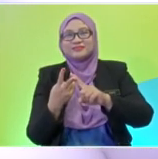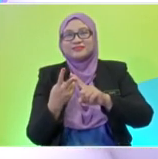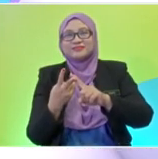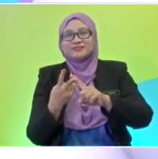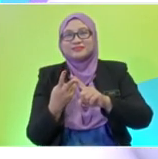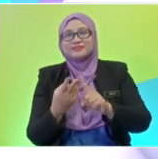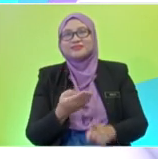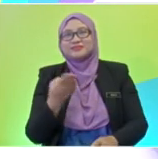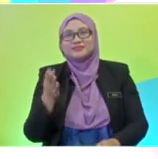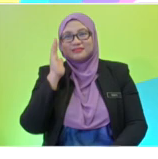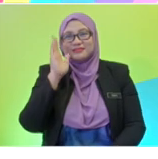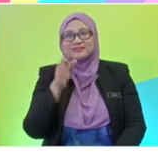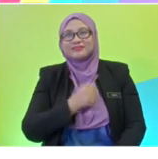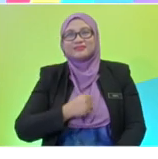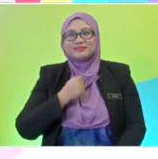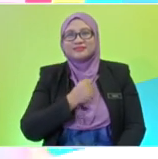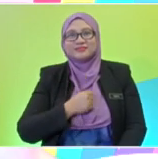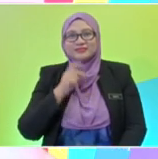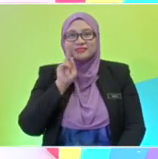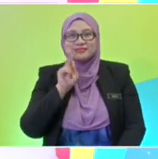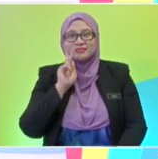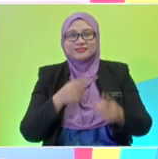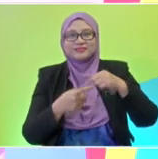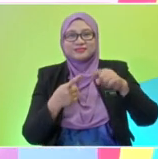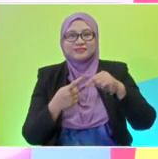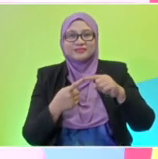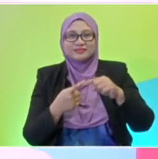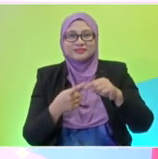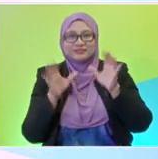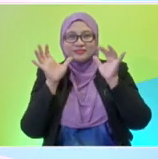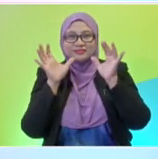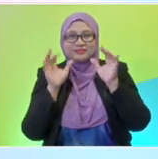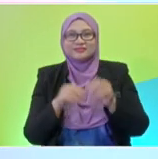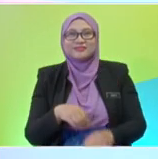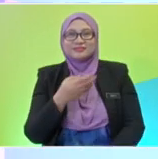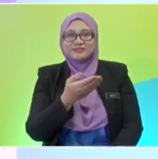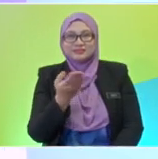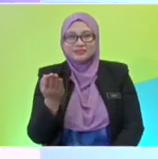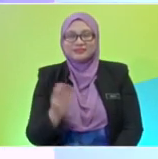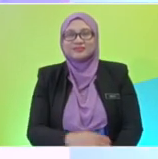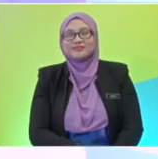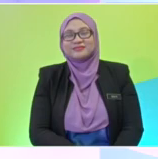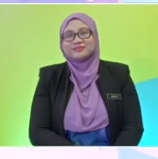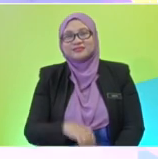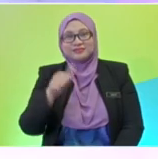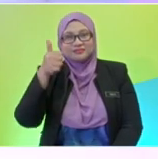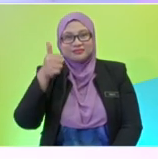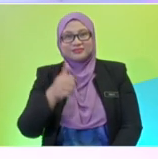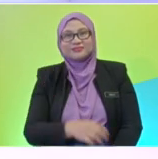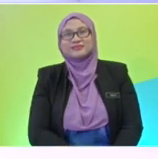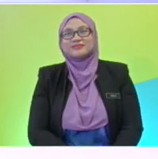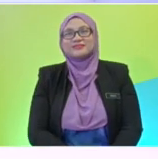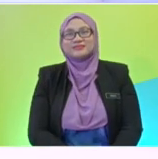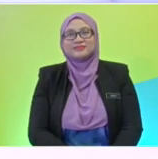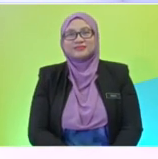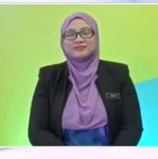memaafkan Kakak apabila mengejek kamu setuju atau tidak setuju Oke yang ketiga Adakah sikap